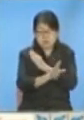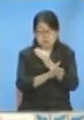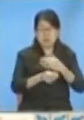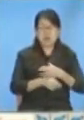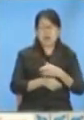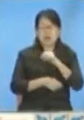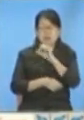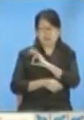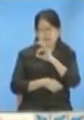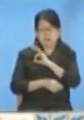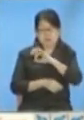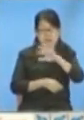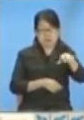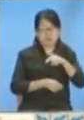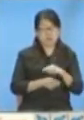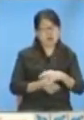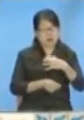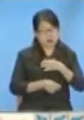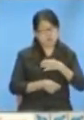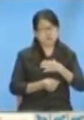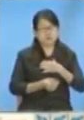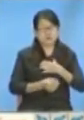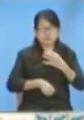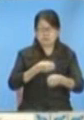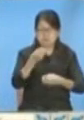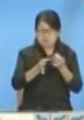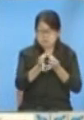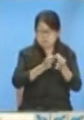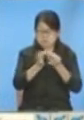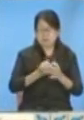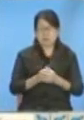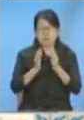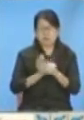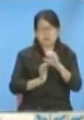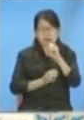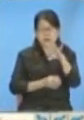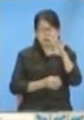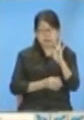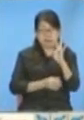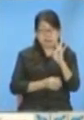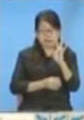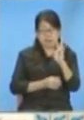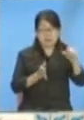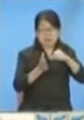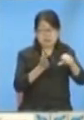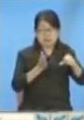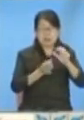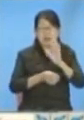กรัฐสภาที่ขอสวนความเห็นหรือขอแปรยติที่ตัดชื่อออกไปเนี่ยยังไม่ได้พูดเลยสักคนเดียวนะครับ